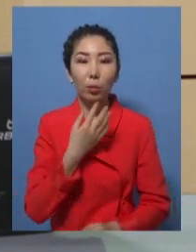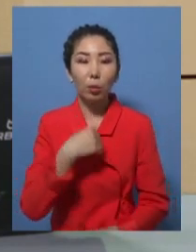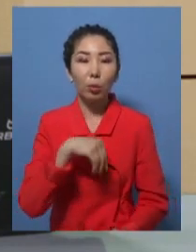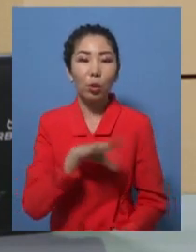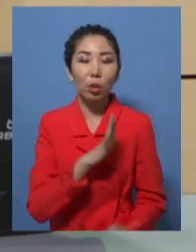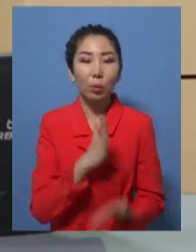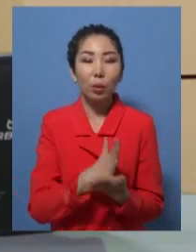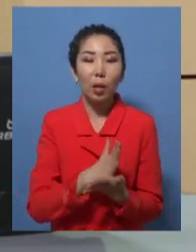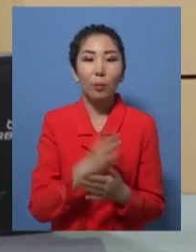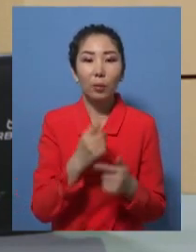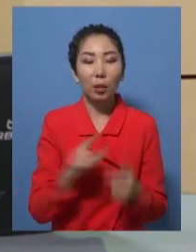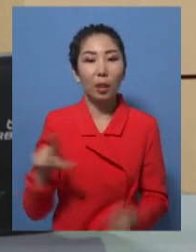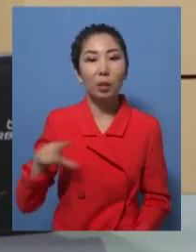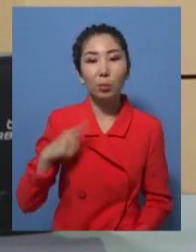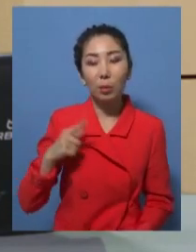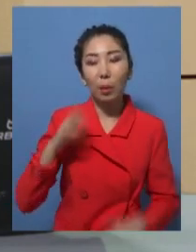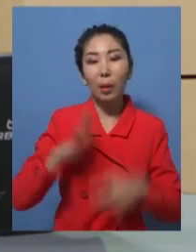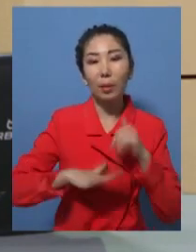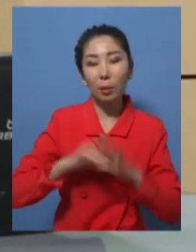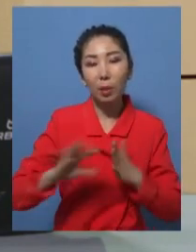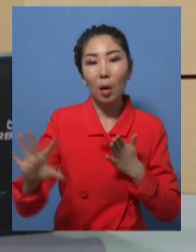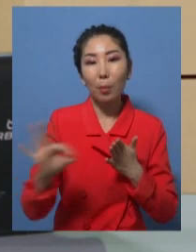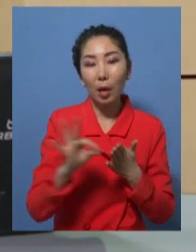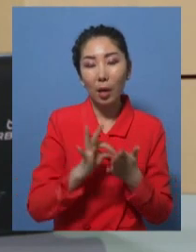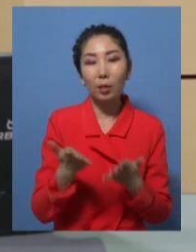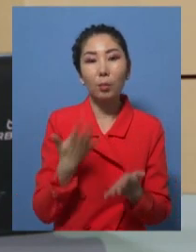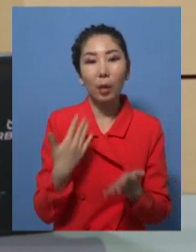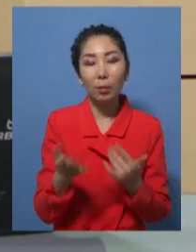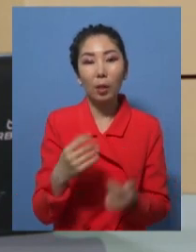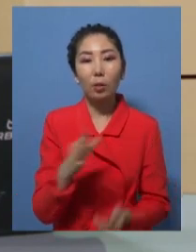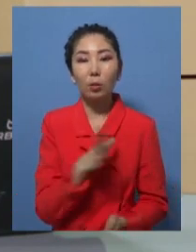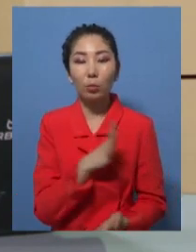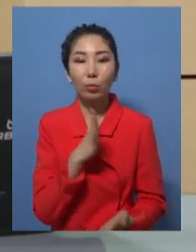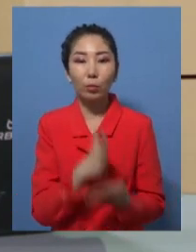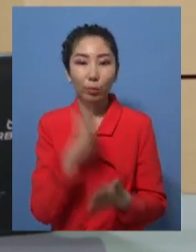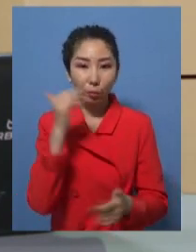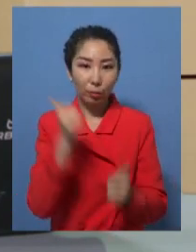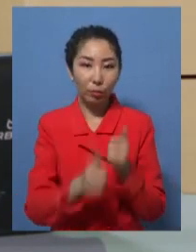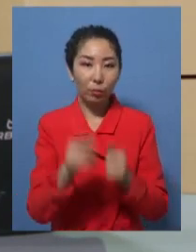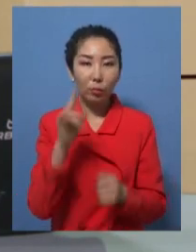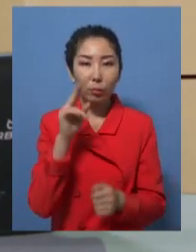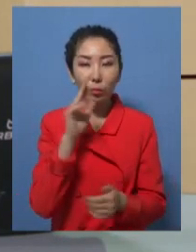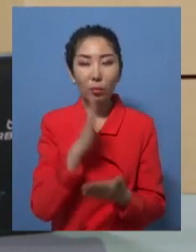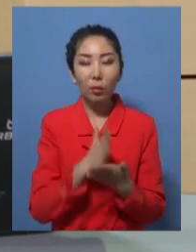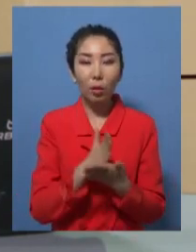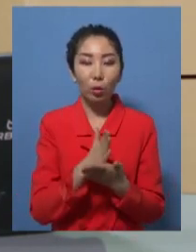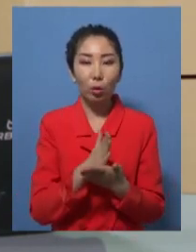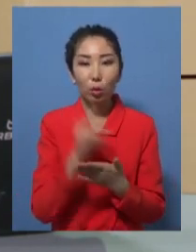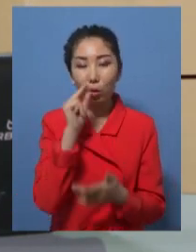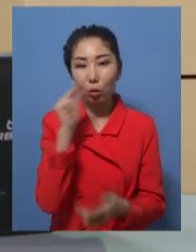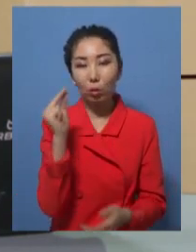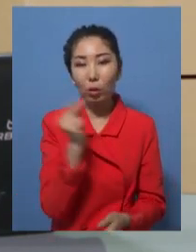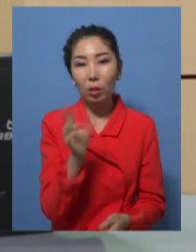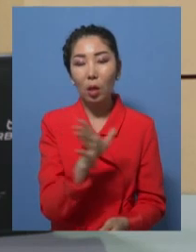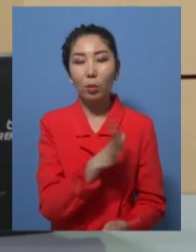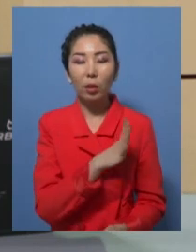бұл жерде бір кәсіби мамандармен байланысы бар ма деген кейде осындай күмән туғызады. Әрине, ондай